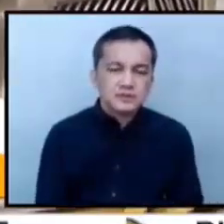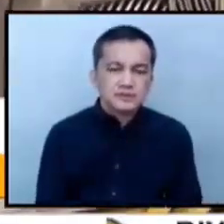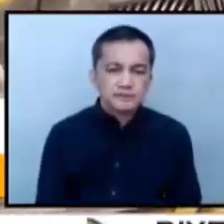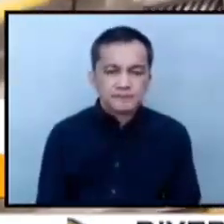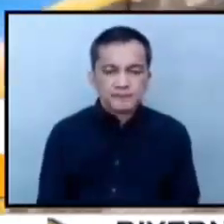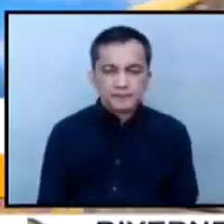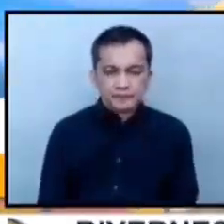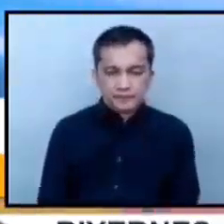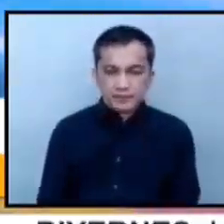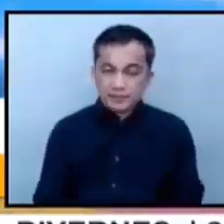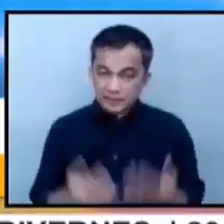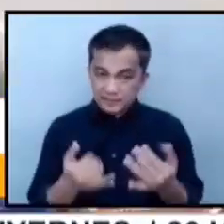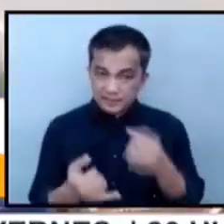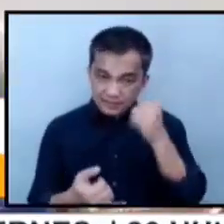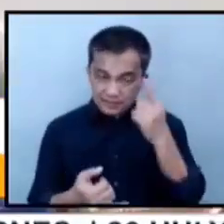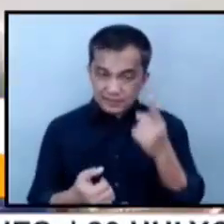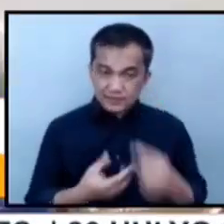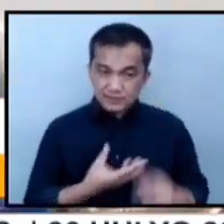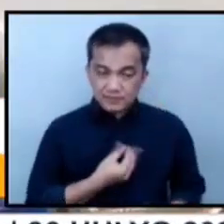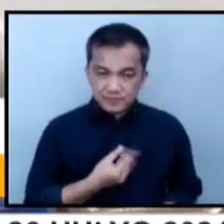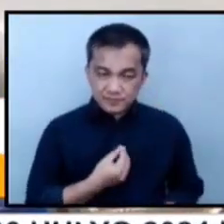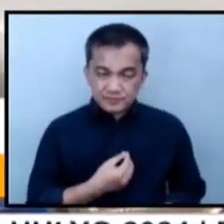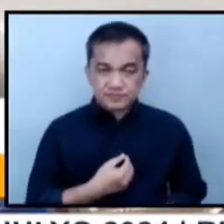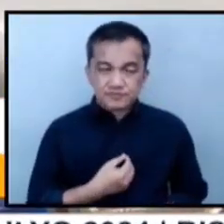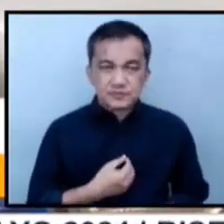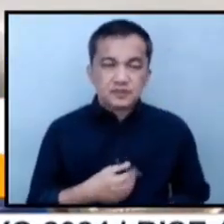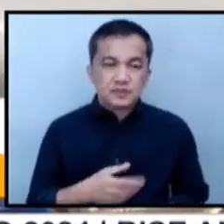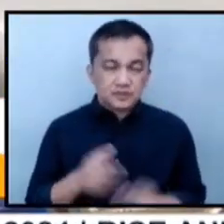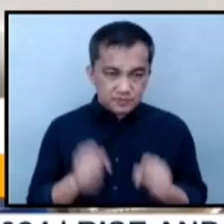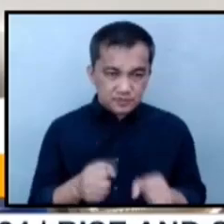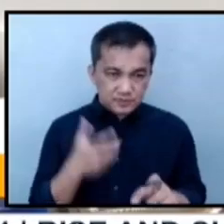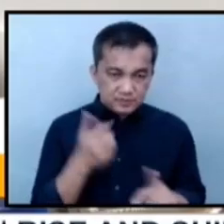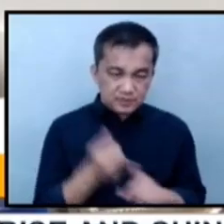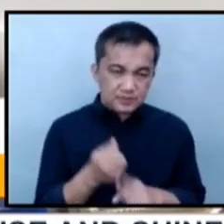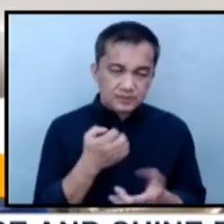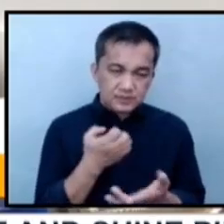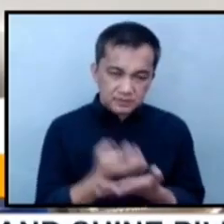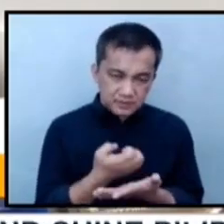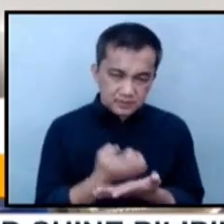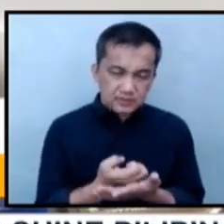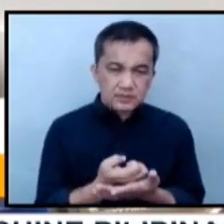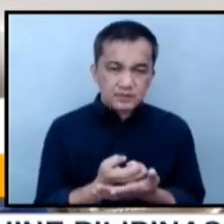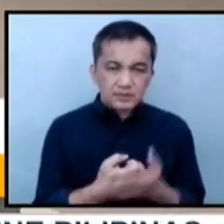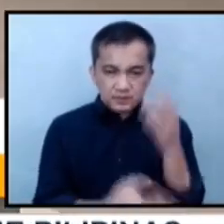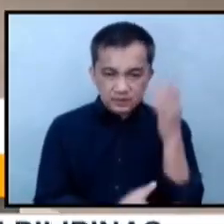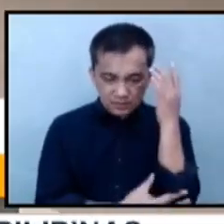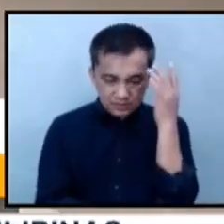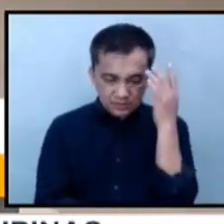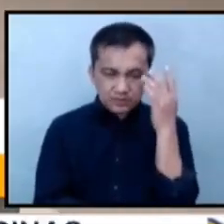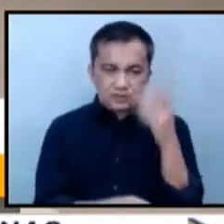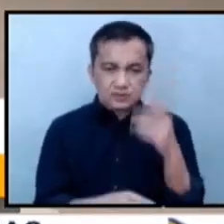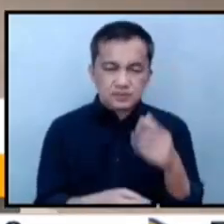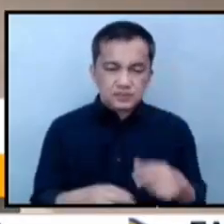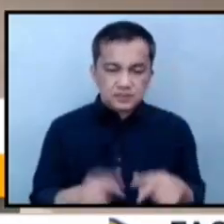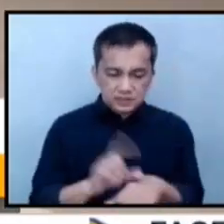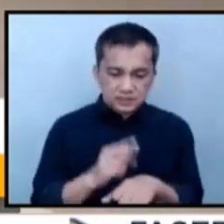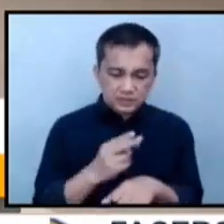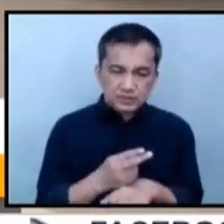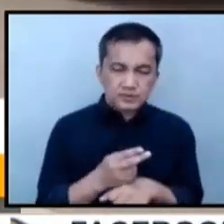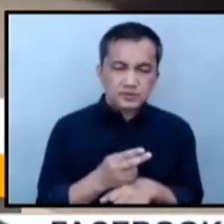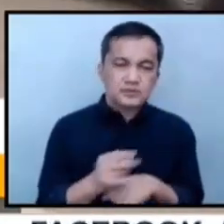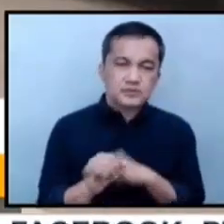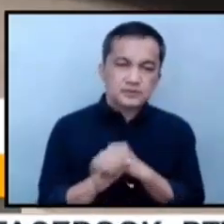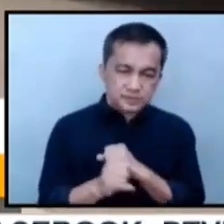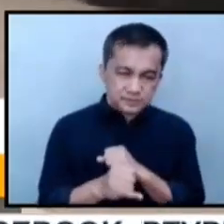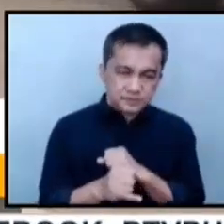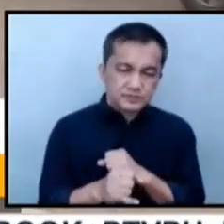naintindihan natin ang pangamba na makakaapekto to sa ekonomiya ng mga mahihirap sa kabuhayan ng ating mga jeepne drivers Kaya